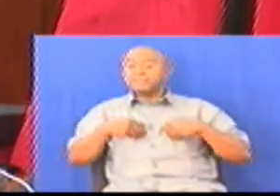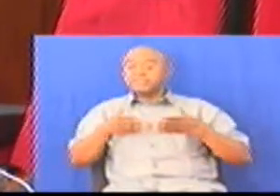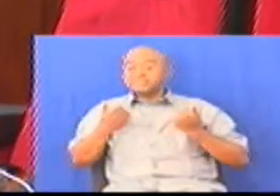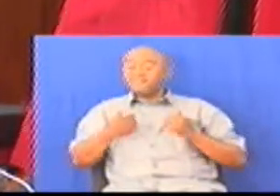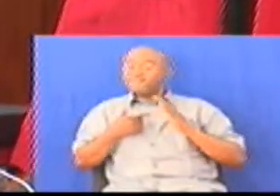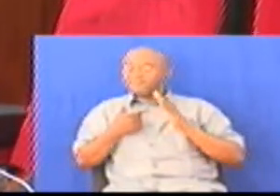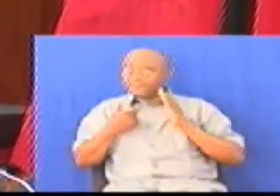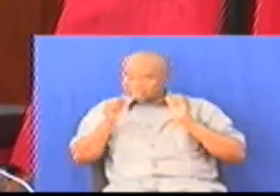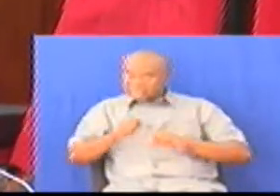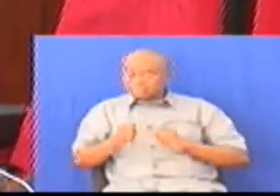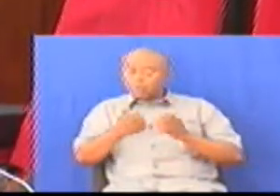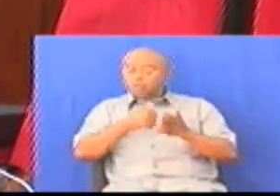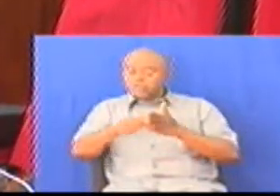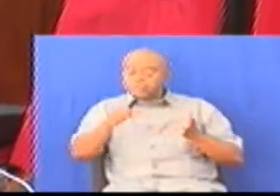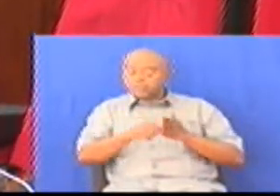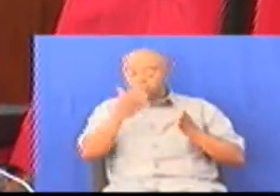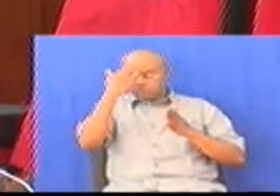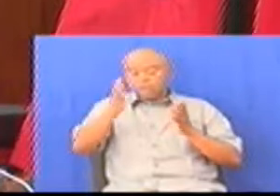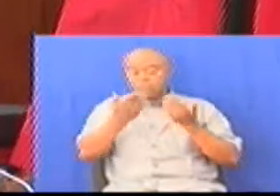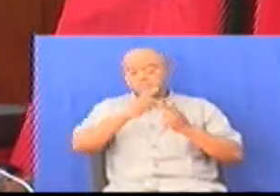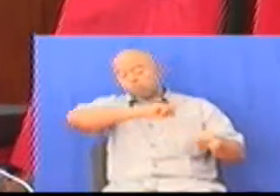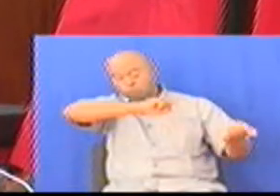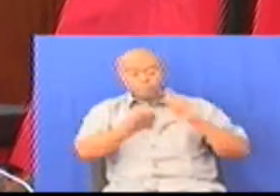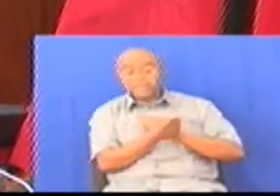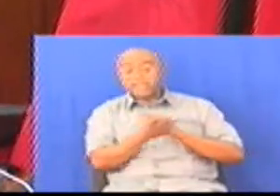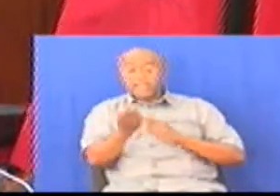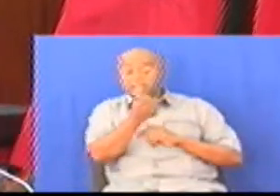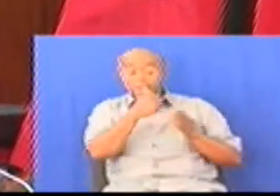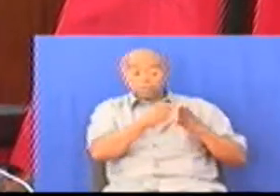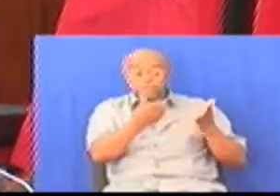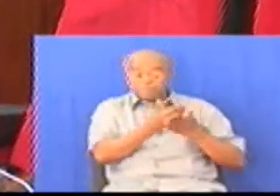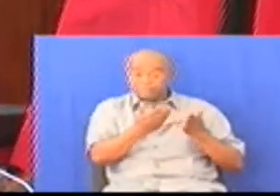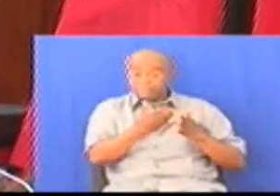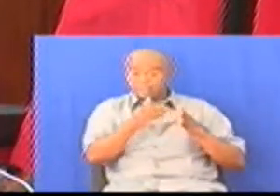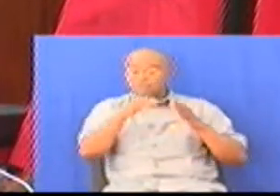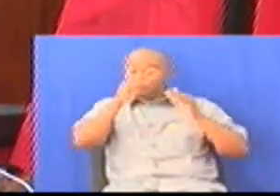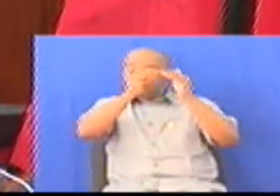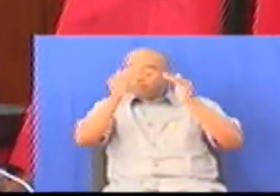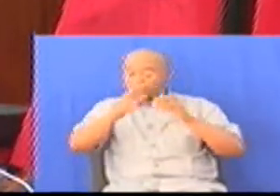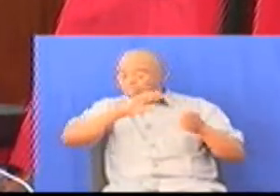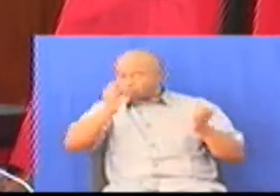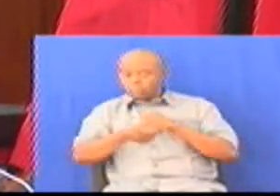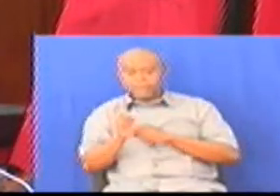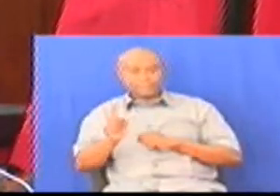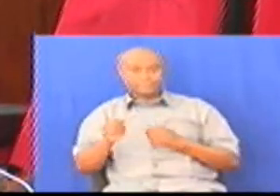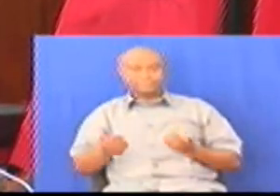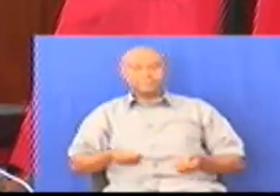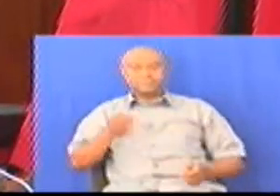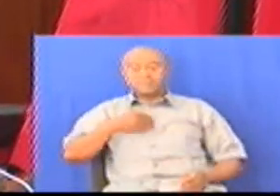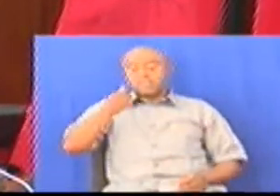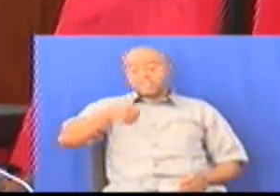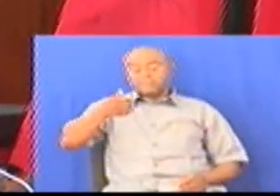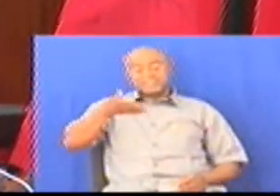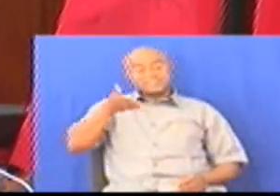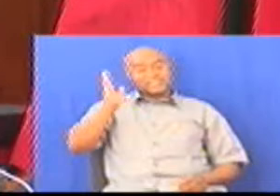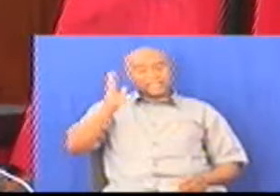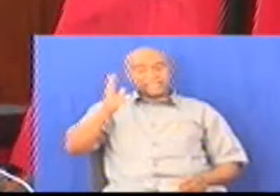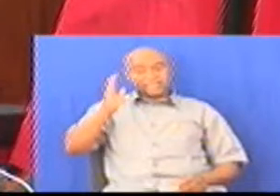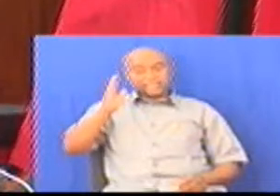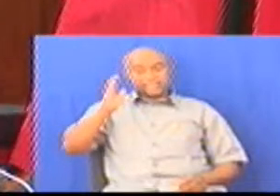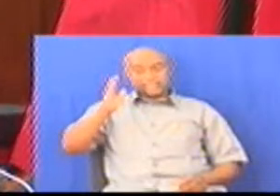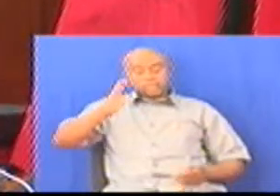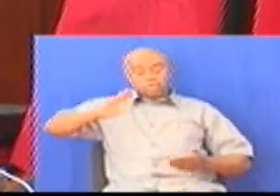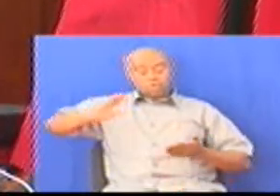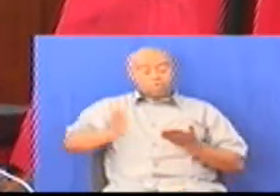walipe madeni ndio mfumo huu uweze kukubalika. Tuipongeze serikali kwa kuondoa tozo nyingi kwa upande wa horticulture kwenye upande